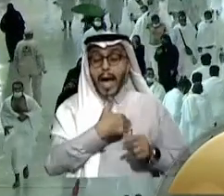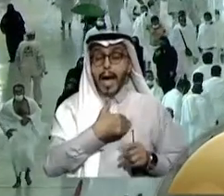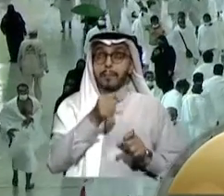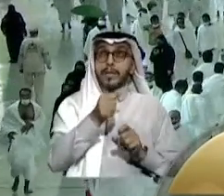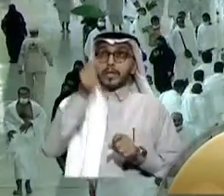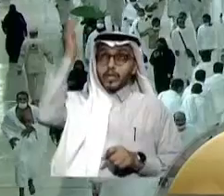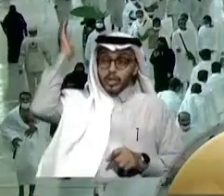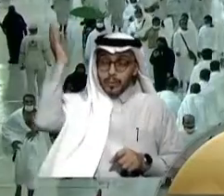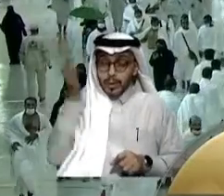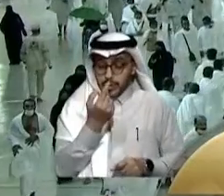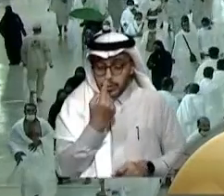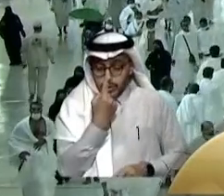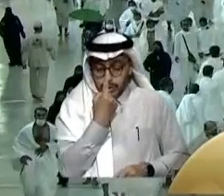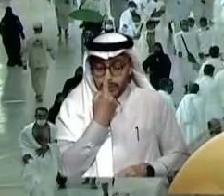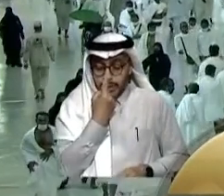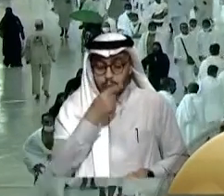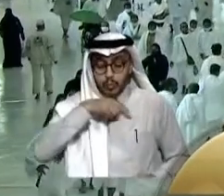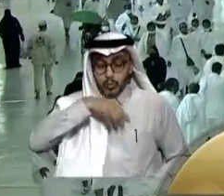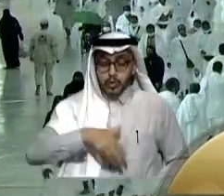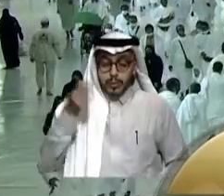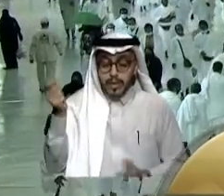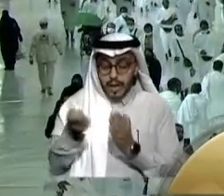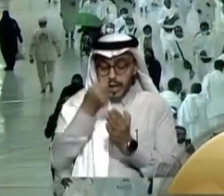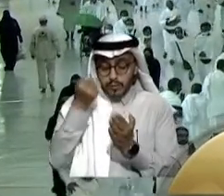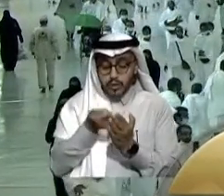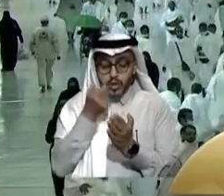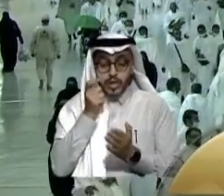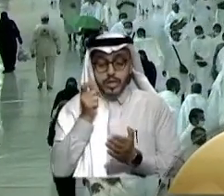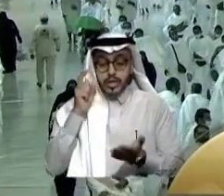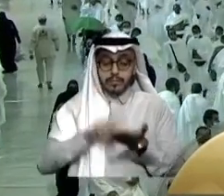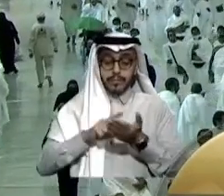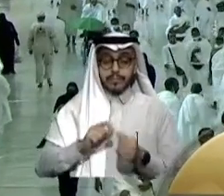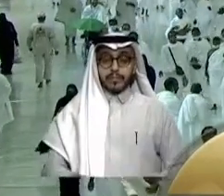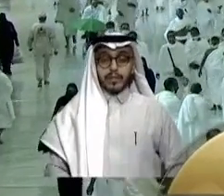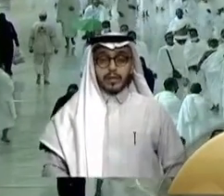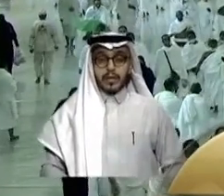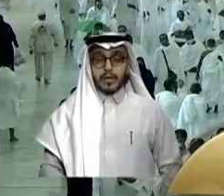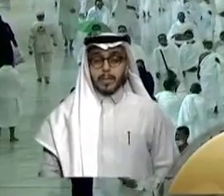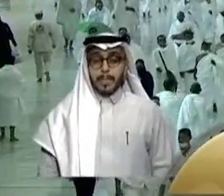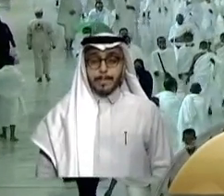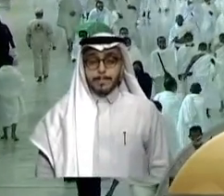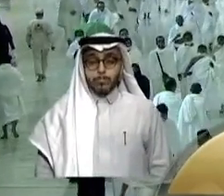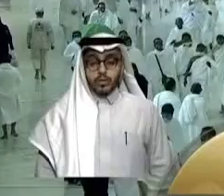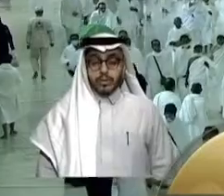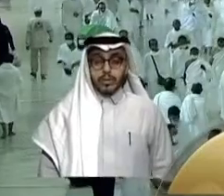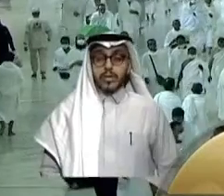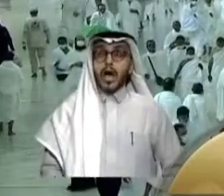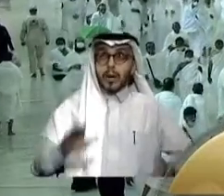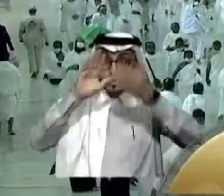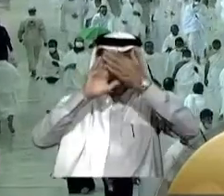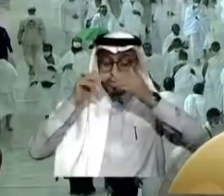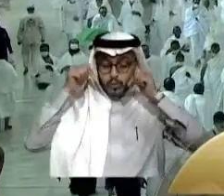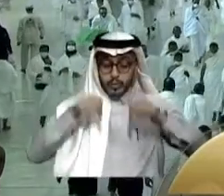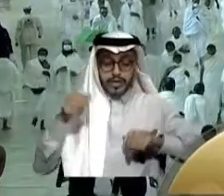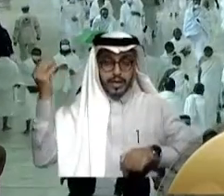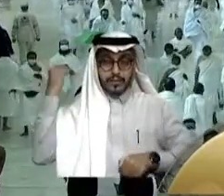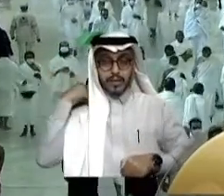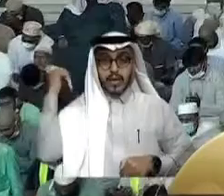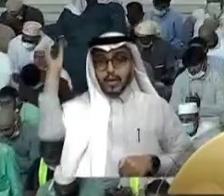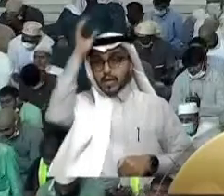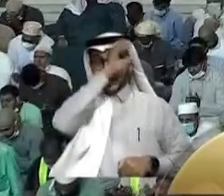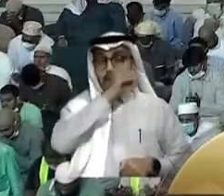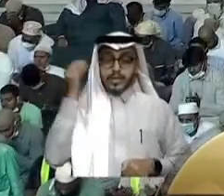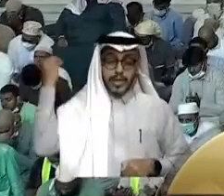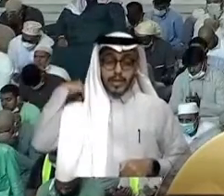بما أنزلت واتبعنا الرسول فاكتبنا مع الشاهدين. ربنا آتنا في الدنيا حسنة